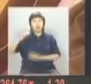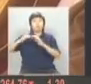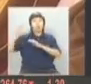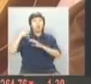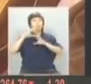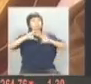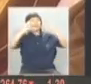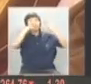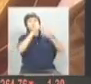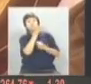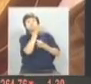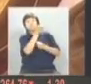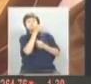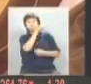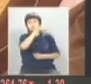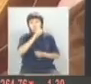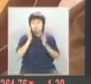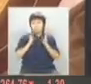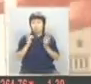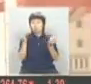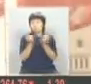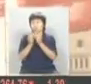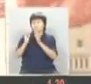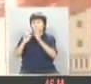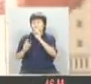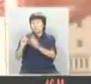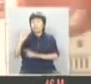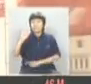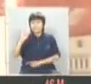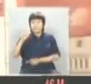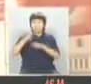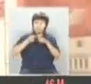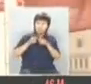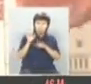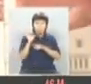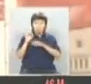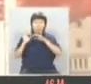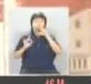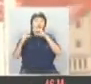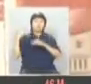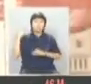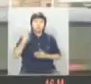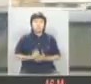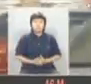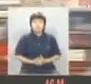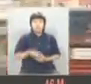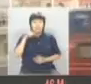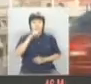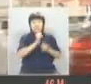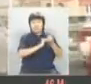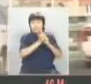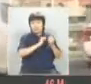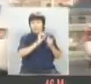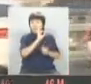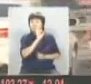บาลบาเร็นจนมีผู้เสรชวตแล้อย่างน้อย 7 คนและบาดเจ็บอีกนับร้อยคนค่ะจากการยกเลกดงกลาวก็สง